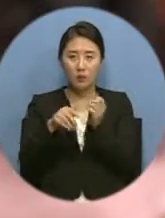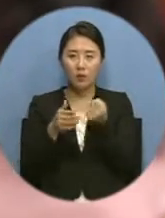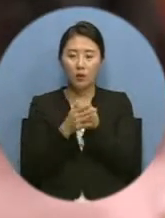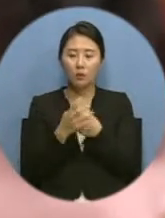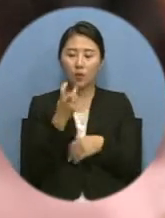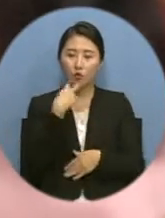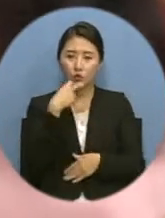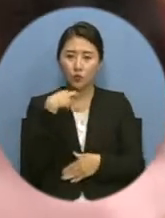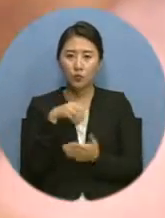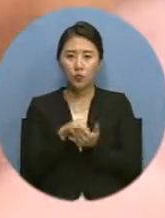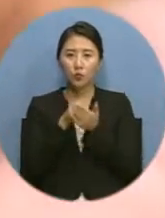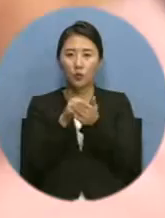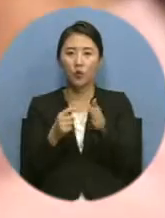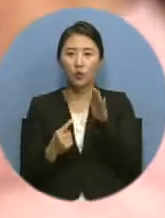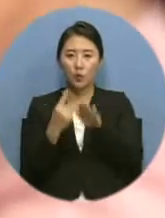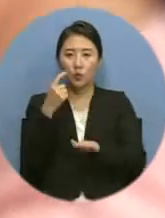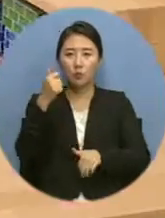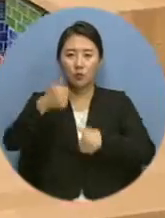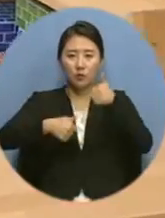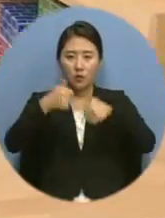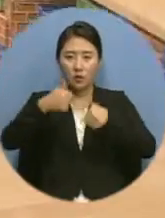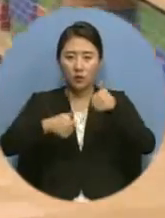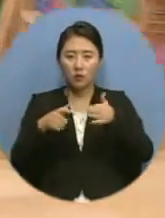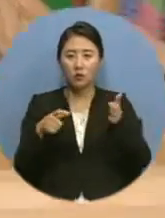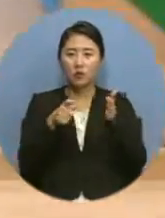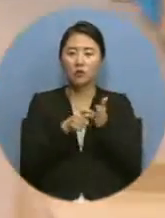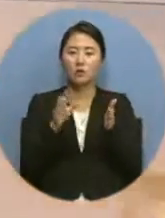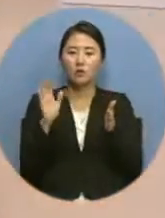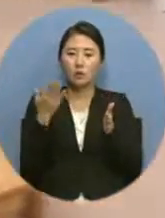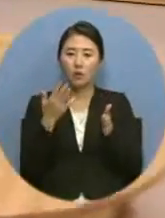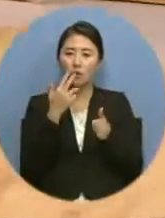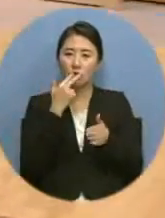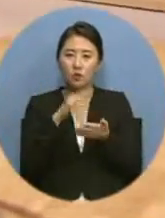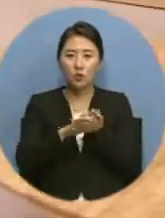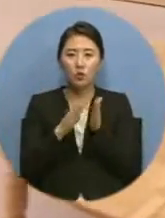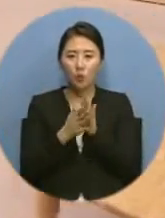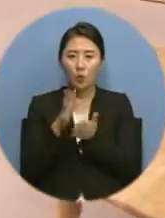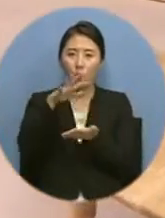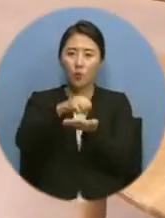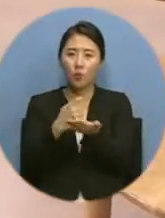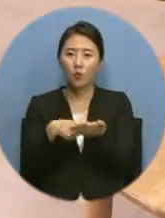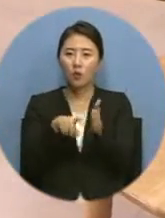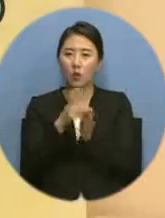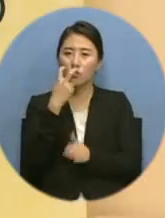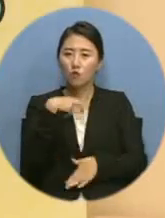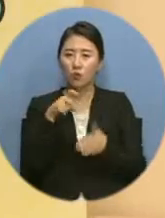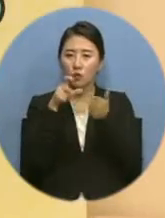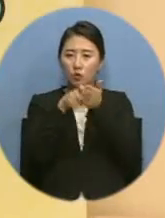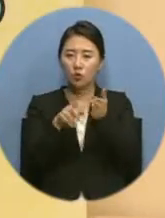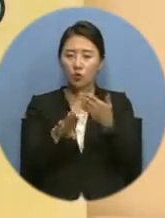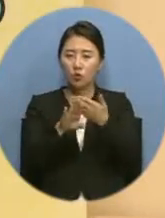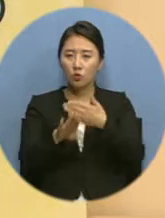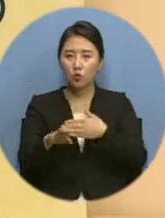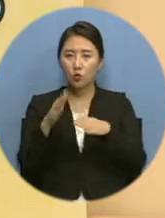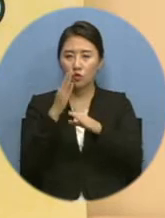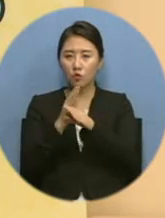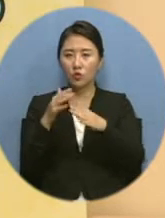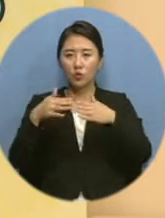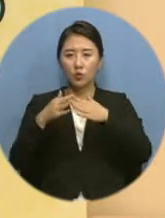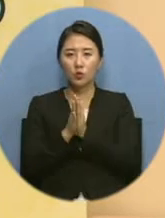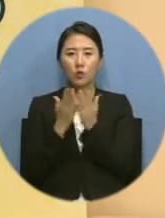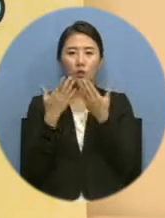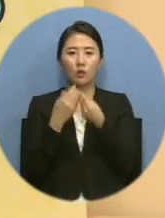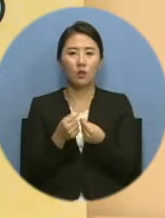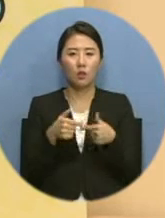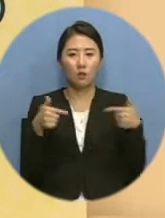중복 지원으로 지나치게 높은 경쟁률을 기록할 뿐 아니라 유치원을 확보하기 위해 중복 등록한 뒤 중간에 취소하는 사례도